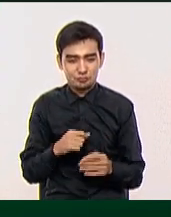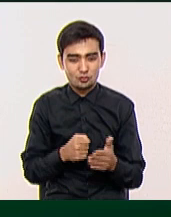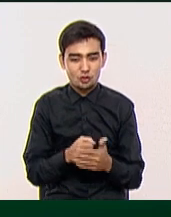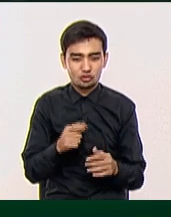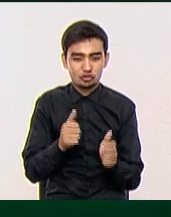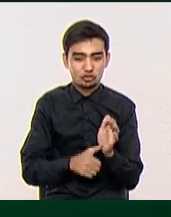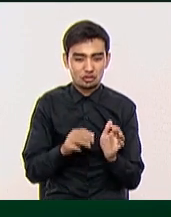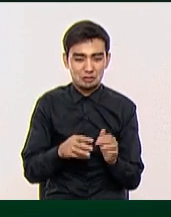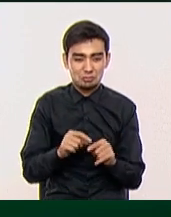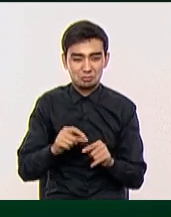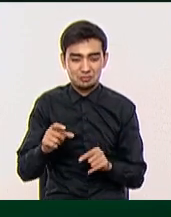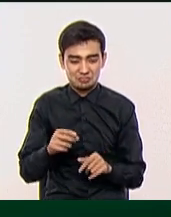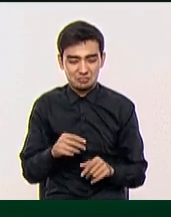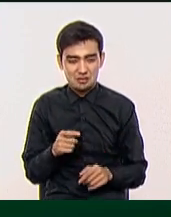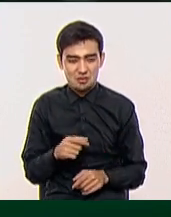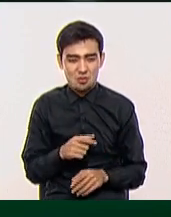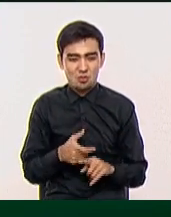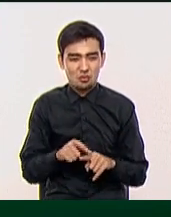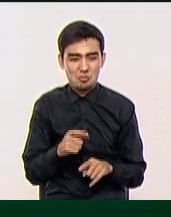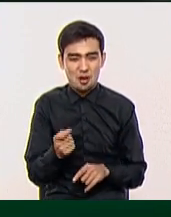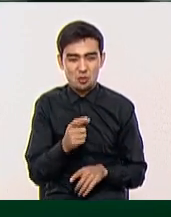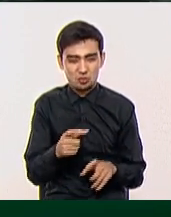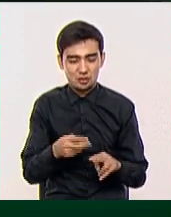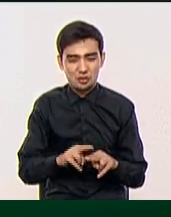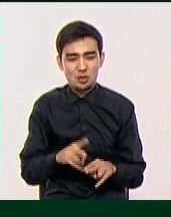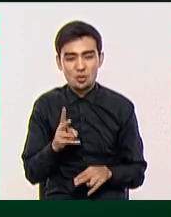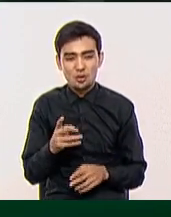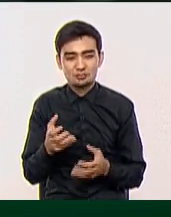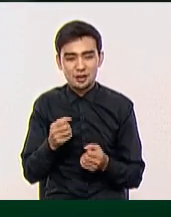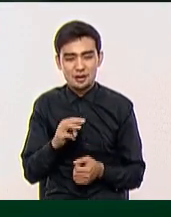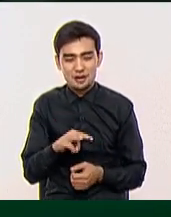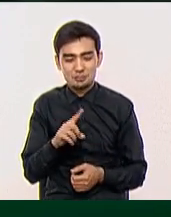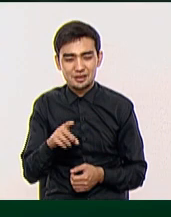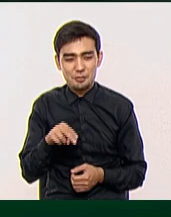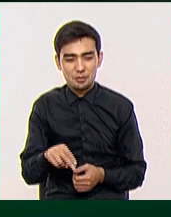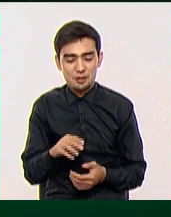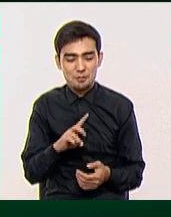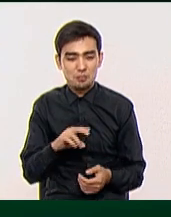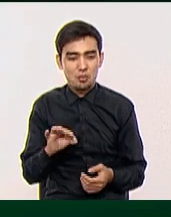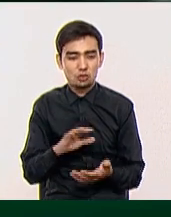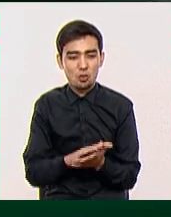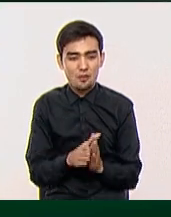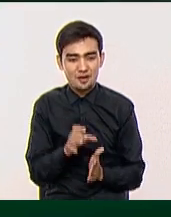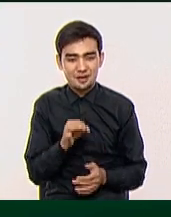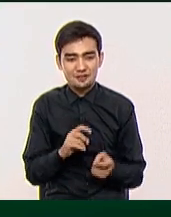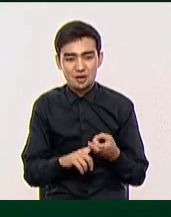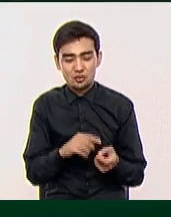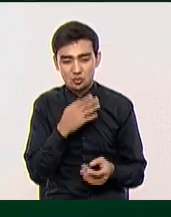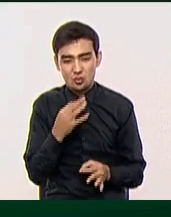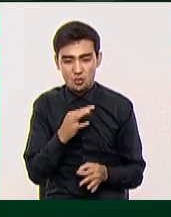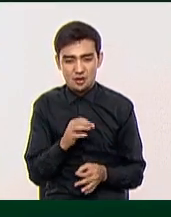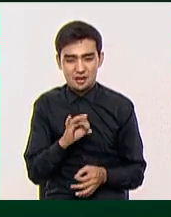60 тысяч тенге коснется очень малого числа людей, кто получает МЗП по договору и, соответственно, не отразится